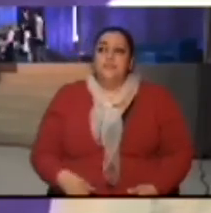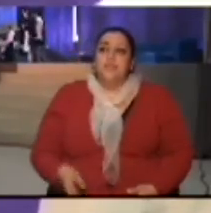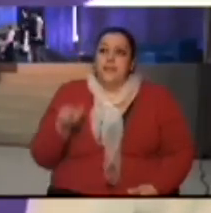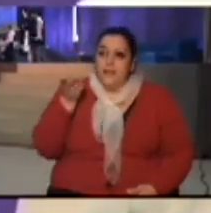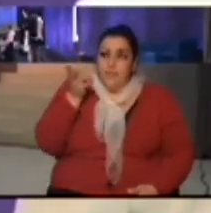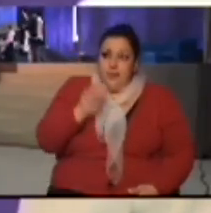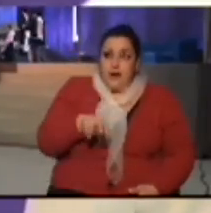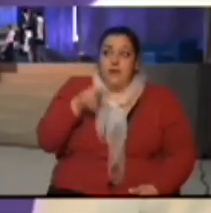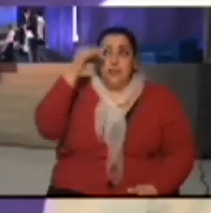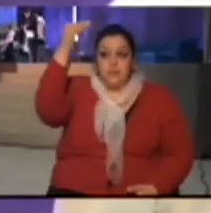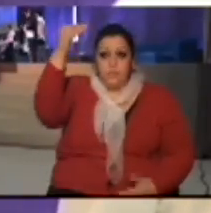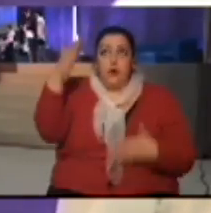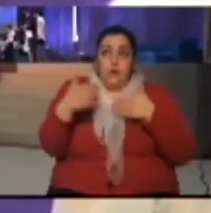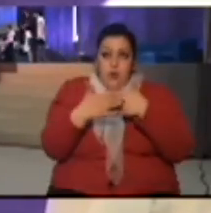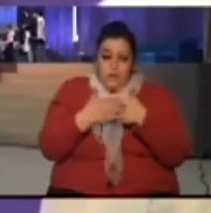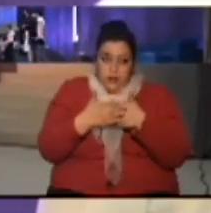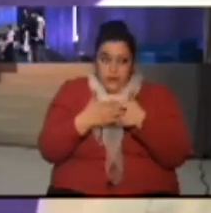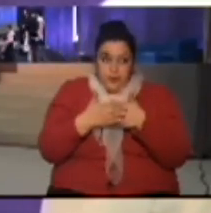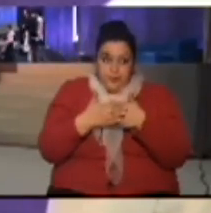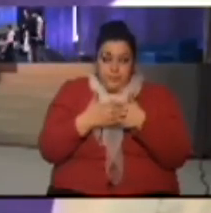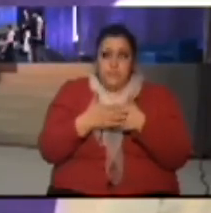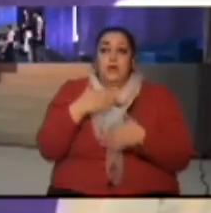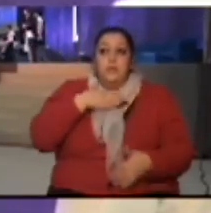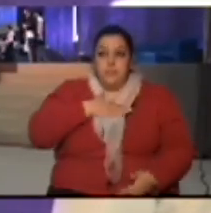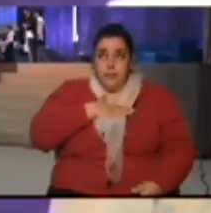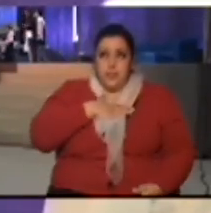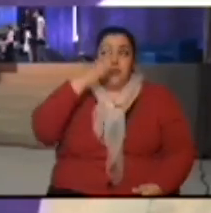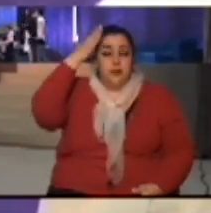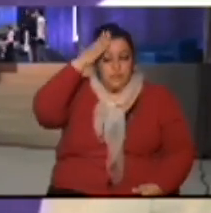գալիս եմ քո առաջ, մեր Տեր ու Փրկիչ